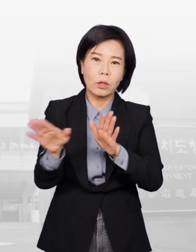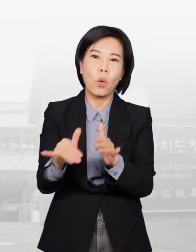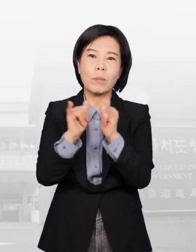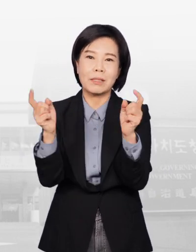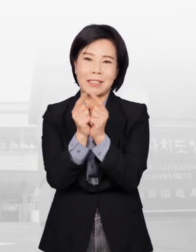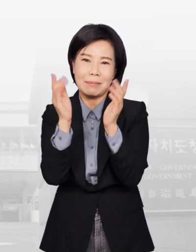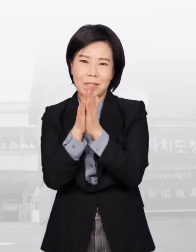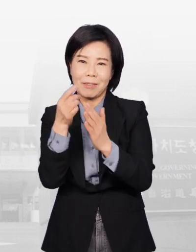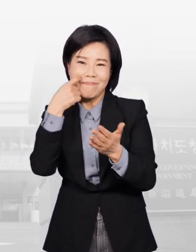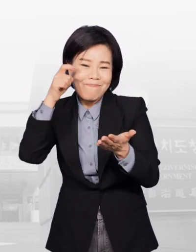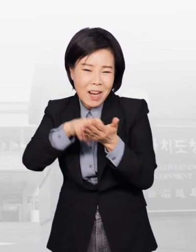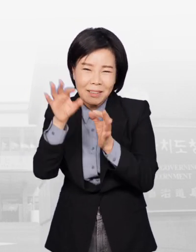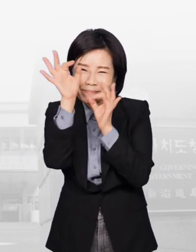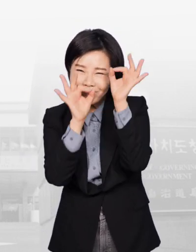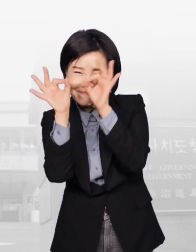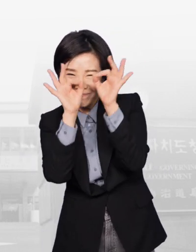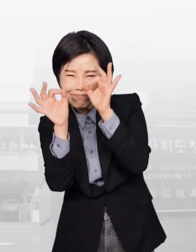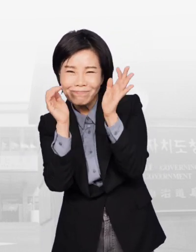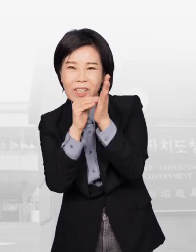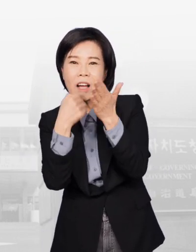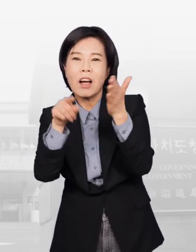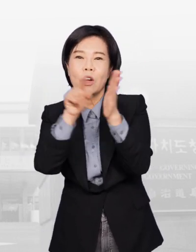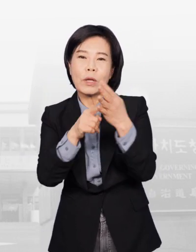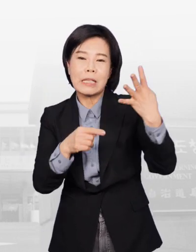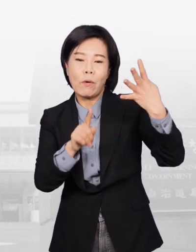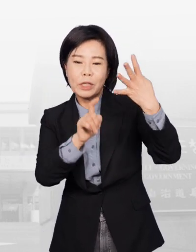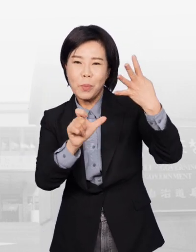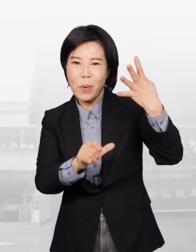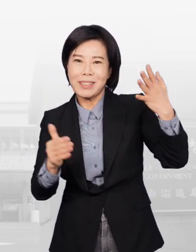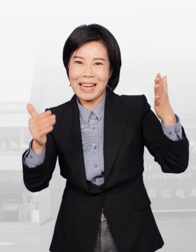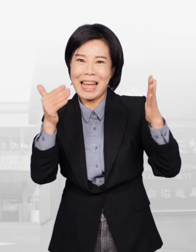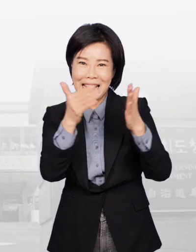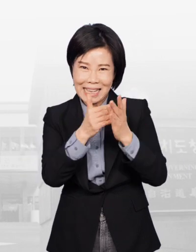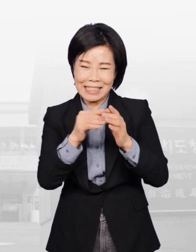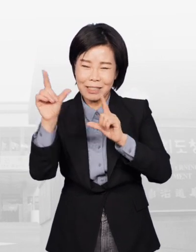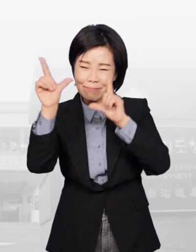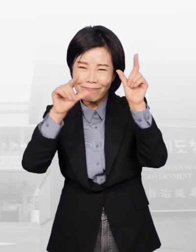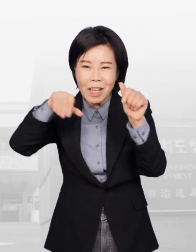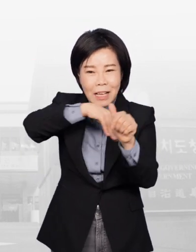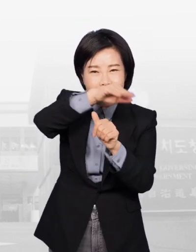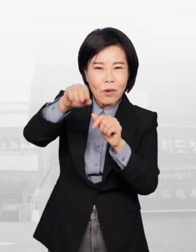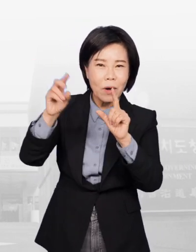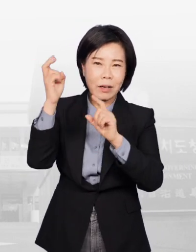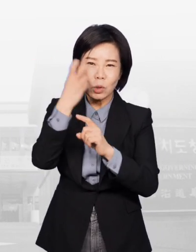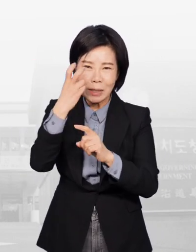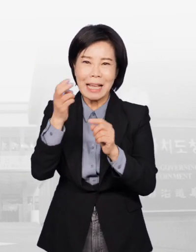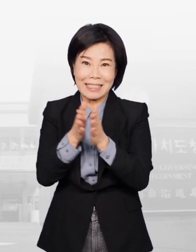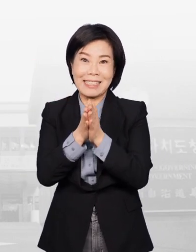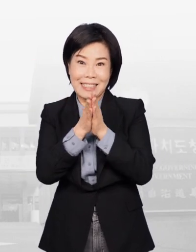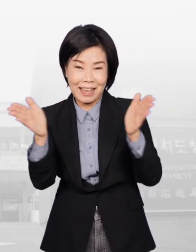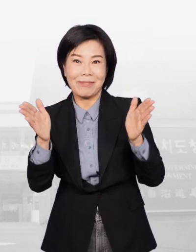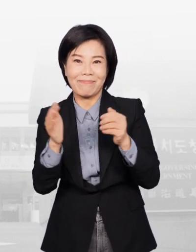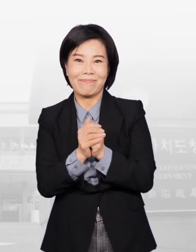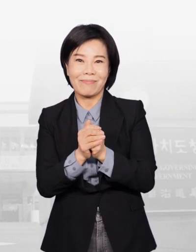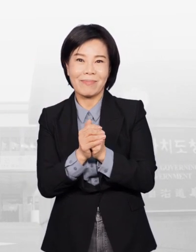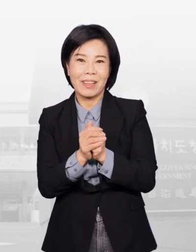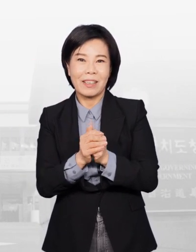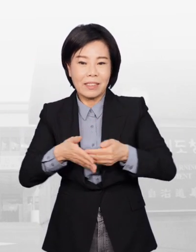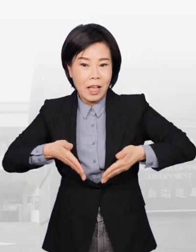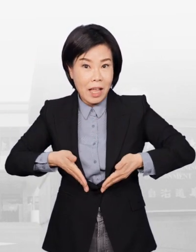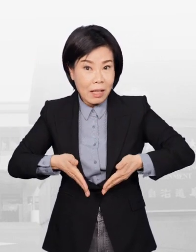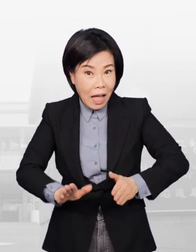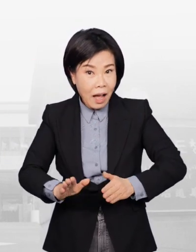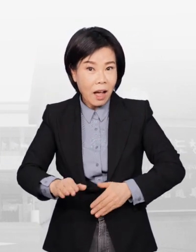사각지대에 있는 도민을 집중 발굴하고 지원하기 위해 4월 15일까지 실태조사를 실시한다고 밝혔습니다.